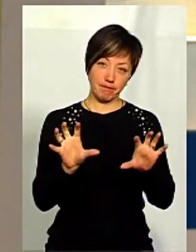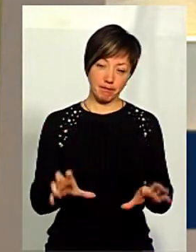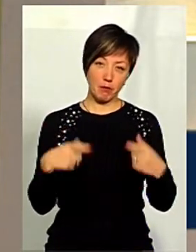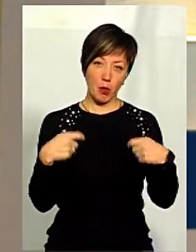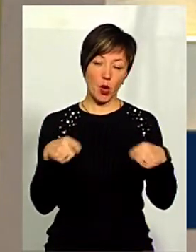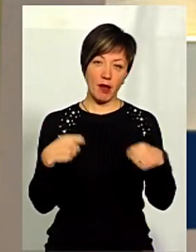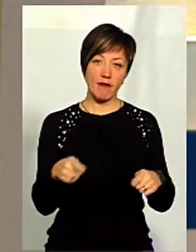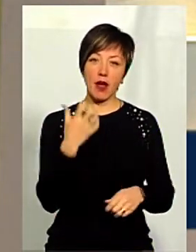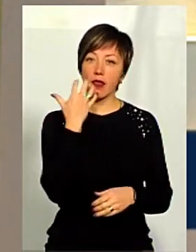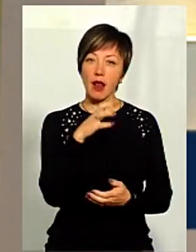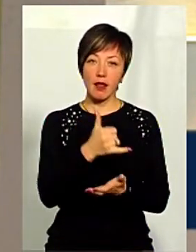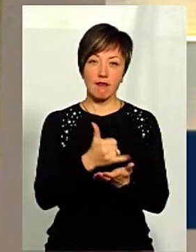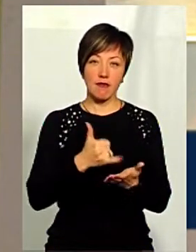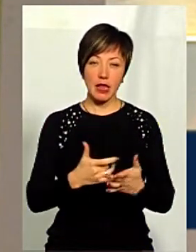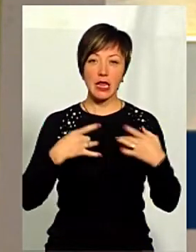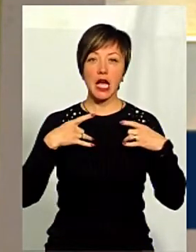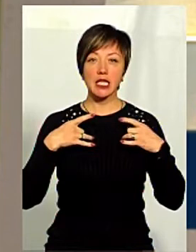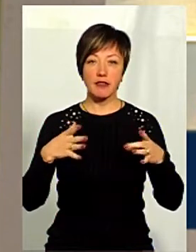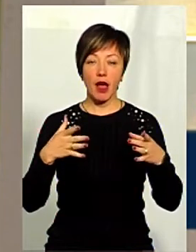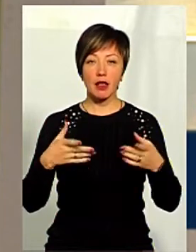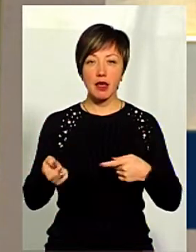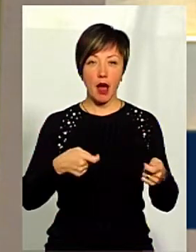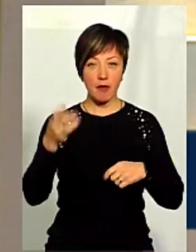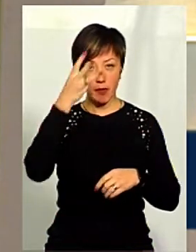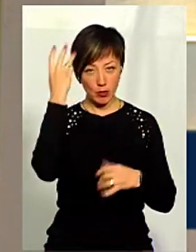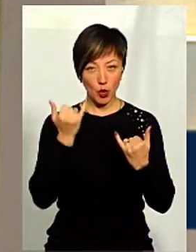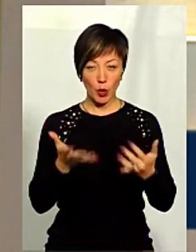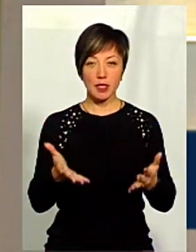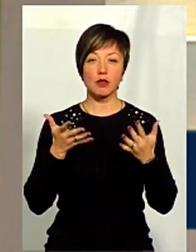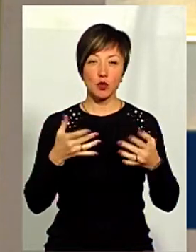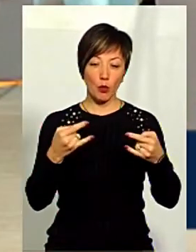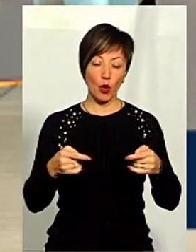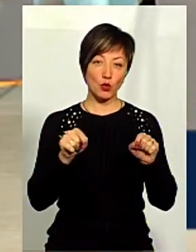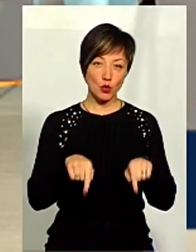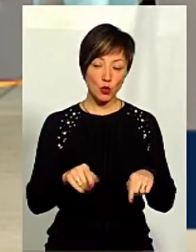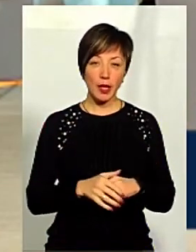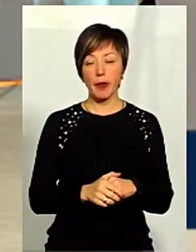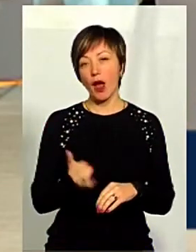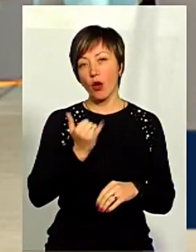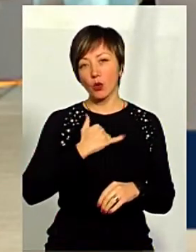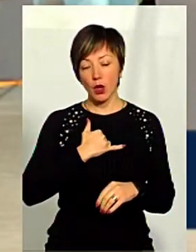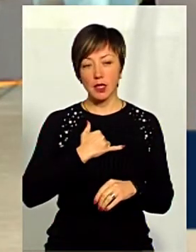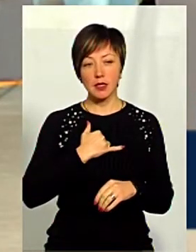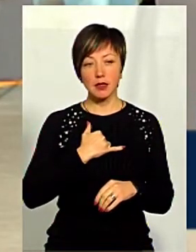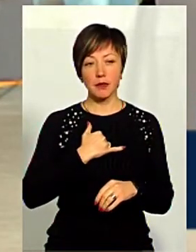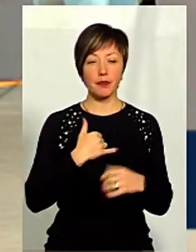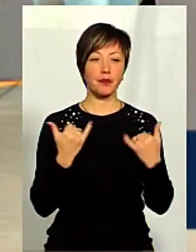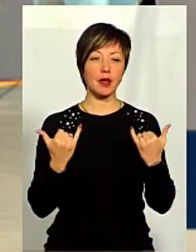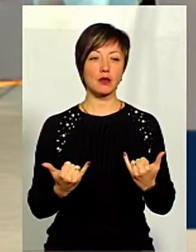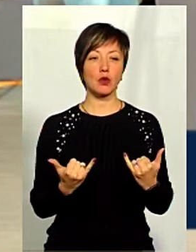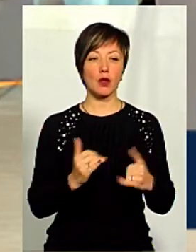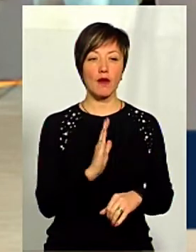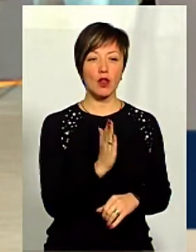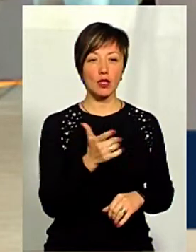продавати глінтвейн на різдвяній ярмарці у Хмельницькому, сьогодні з'ясуємо у студії. У нас